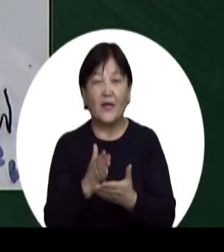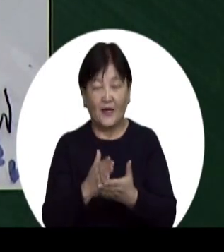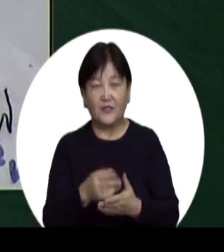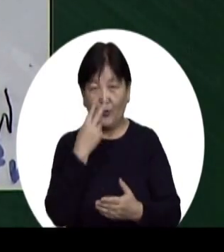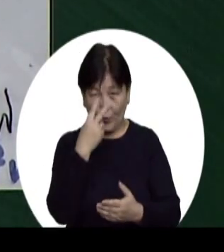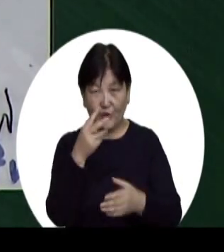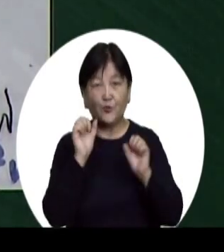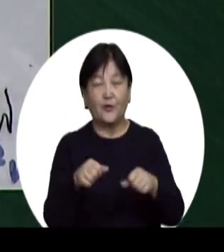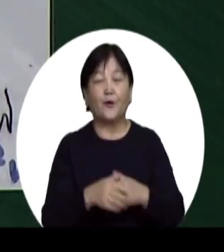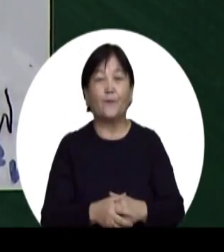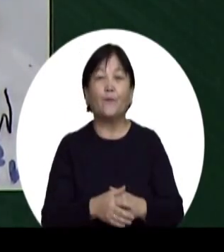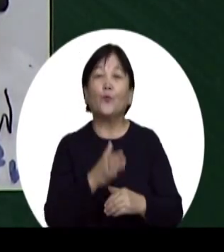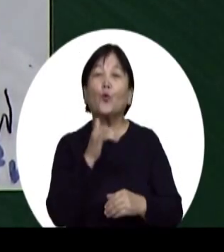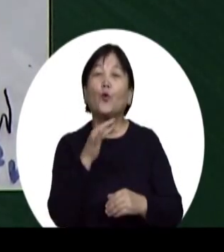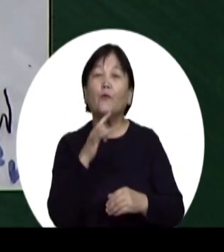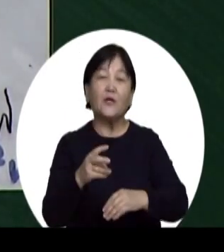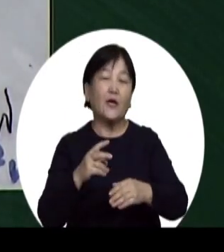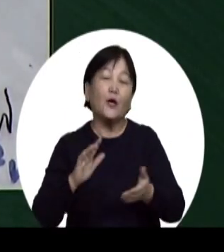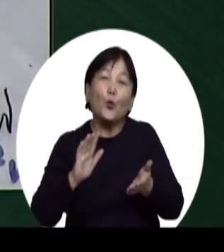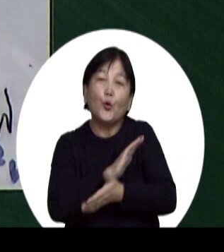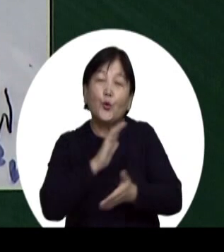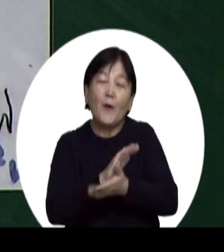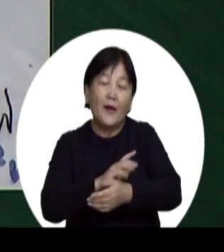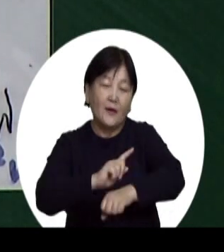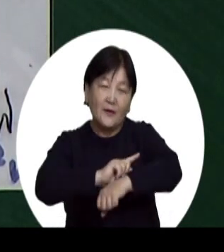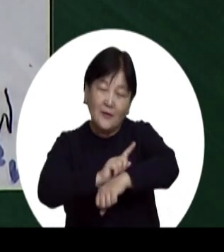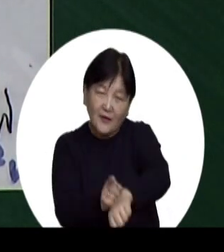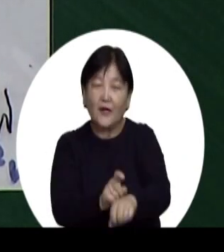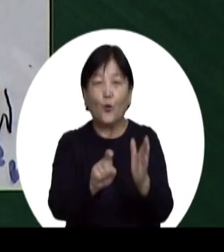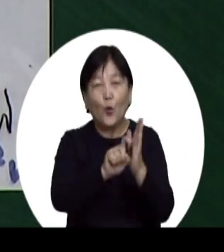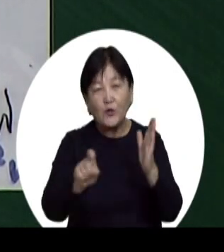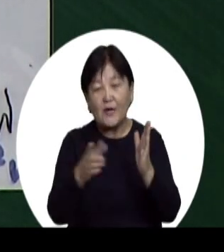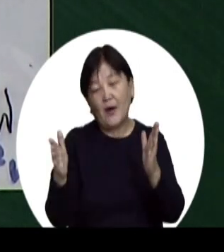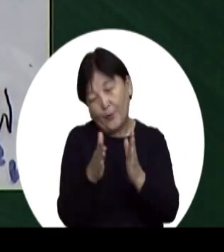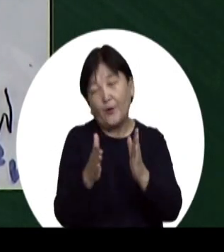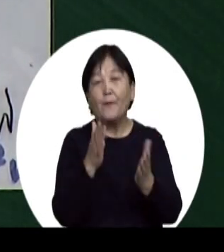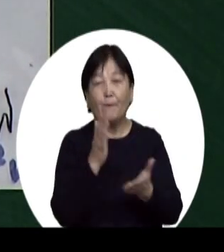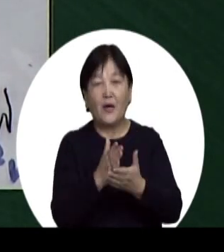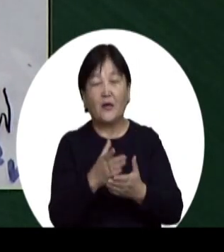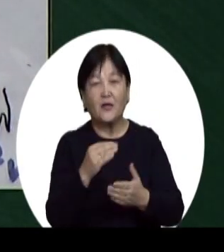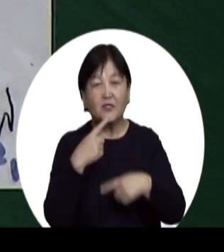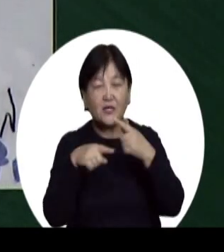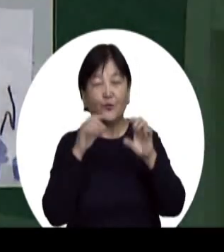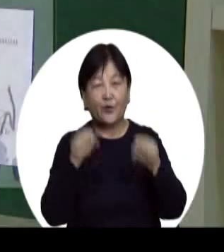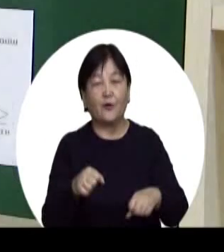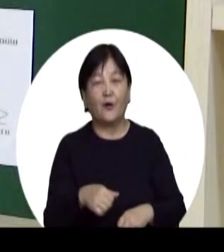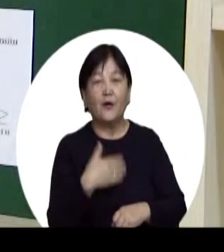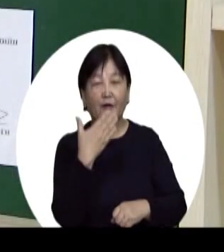байгаа учраас урвлын хурд ихсэж. За одоо сурагчид та бүхэн юу хийх вэ